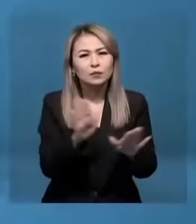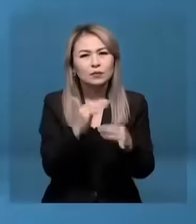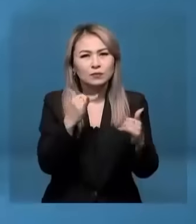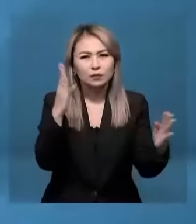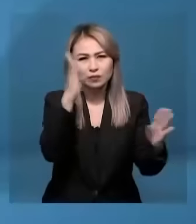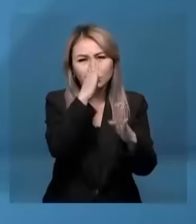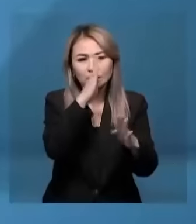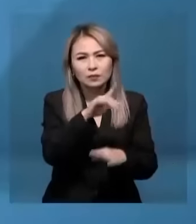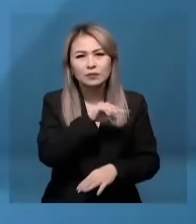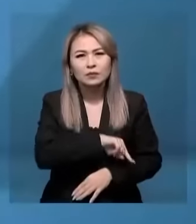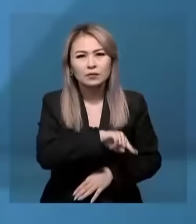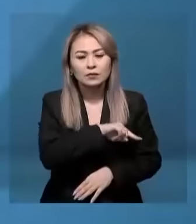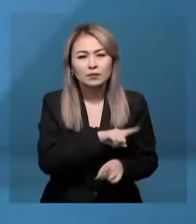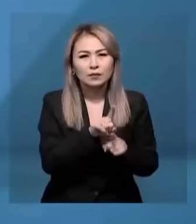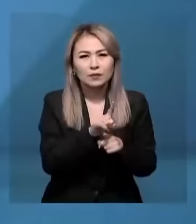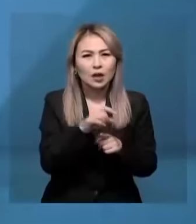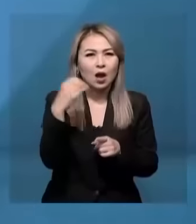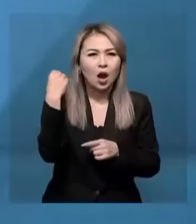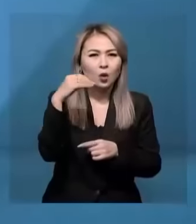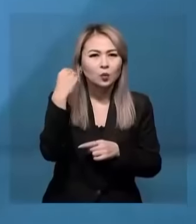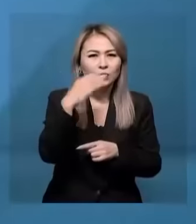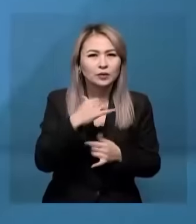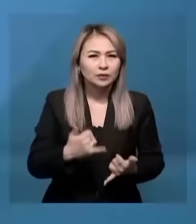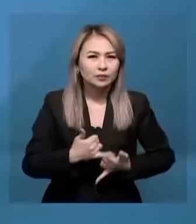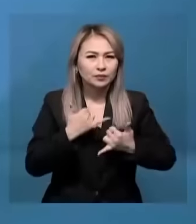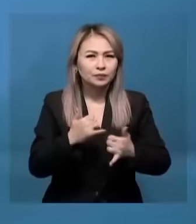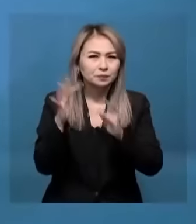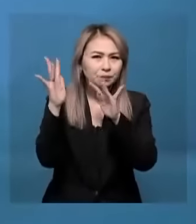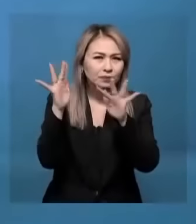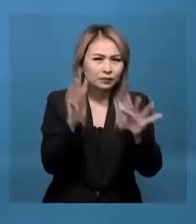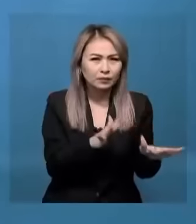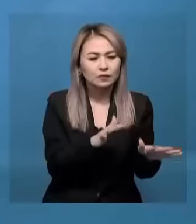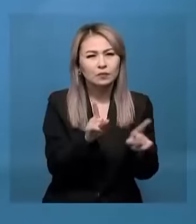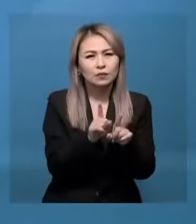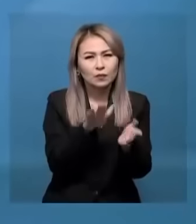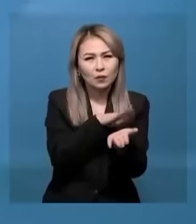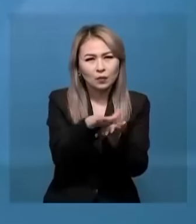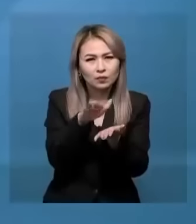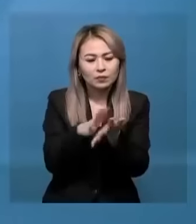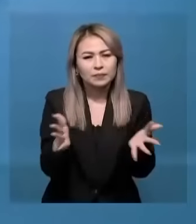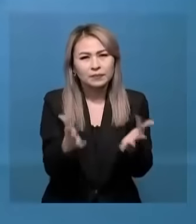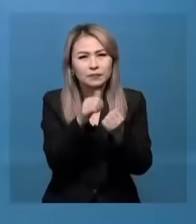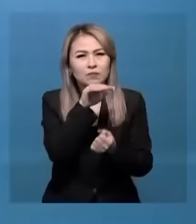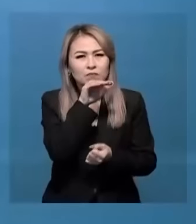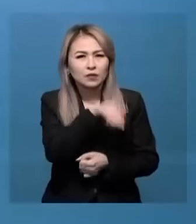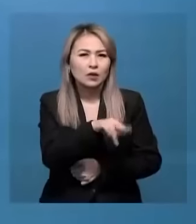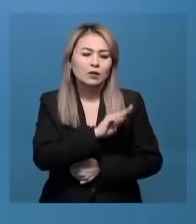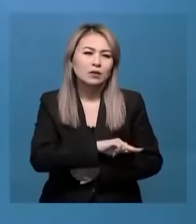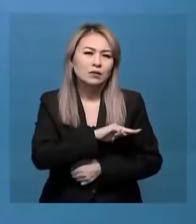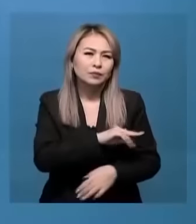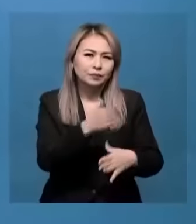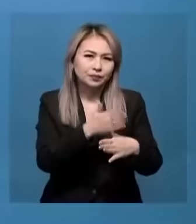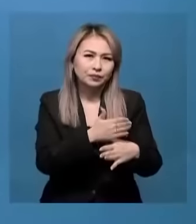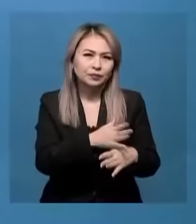бүгін табиғаттың тосын қылығына тосырқамайтын ақтөбеліктерге арналған секілді. Аққар, көк мұз құтқарушылардың кәсіби қызметін